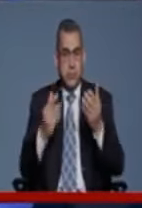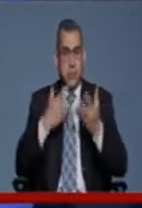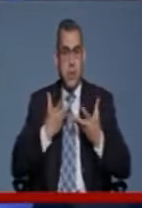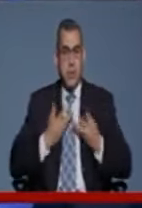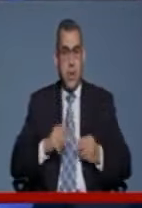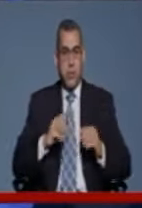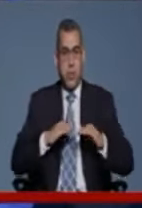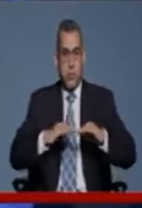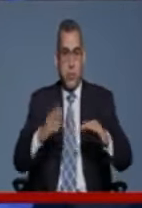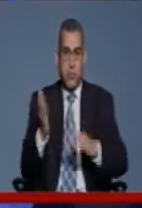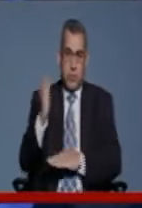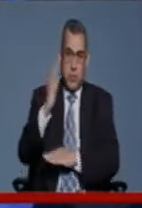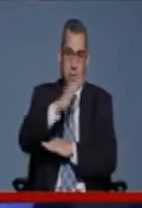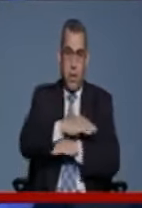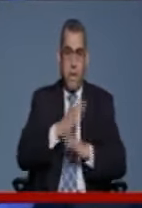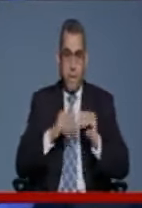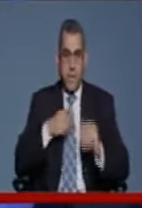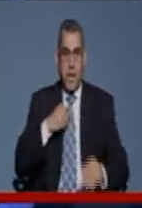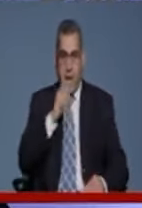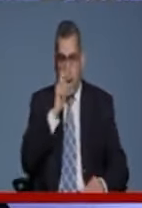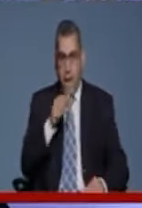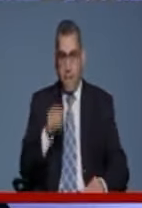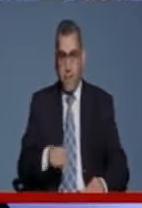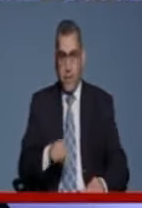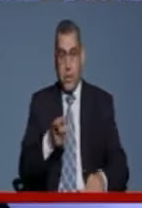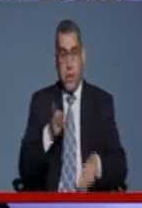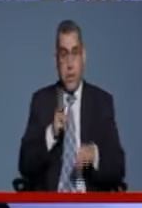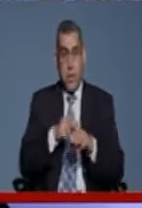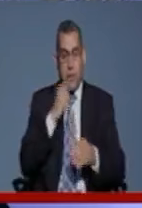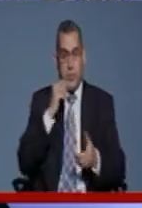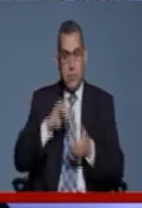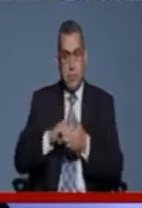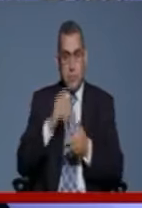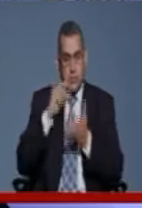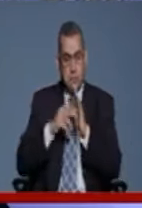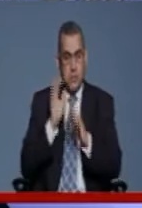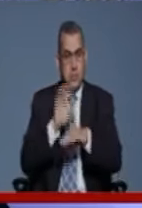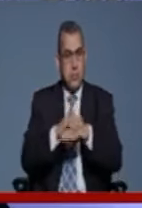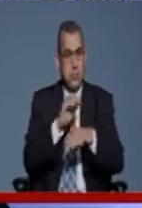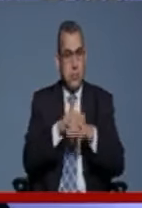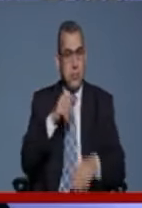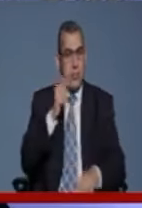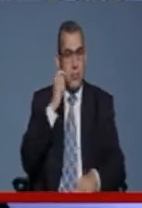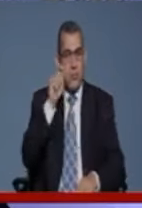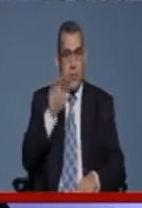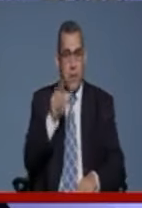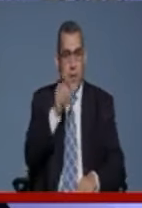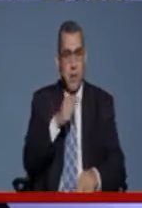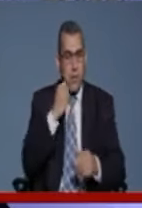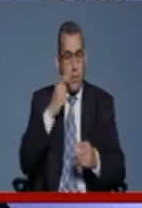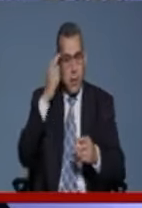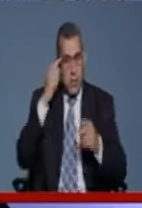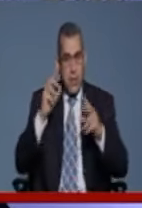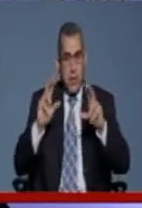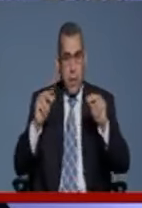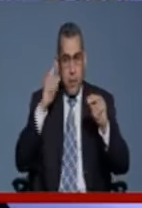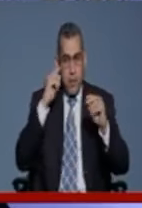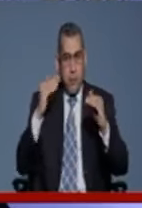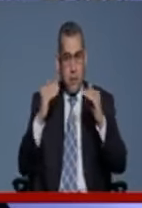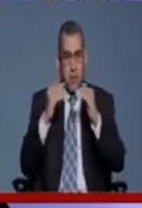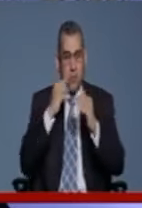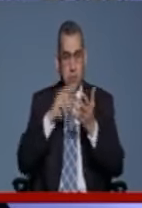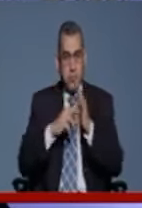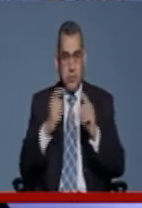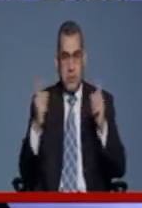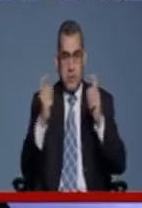والسلام المجتمعي، فضلاً عن اتخاذها لبعض العناصر التي قد تختلف معها فكرياً كواجهة